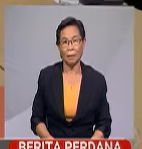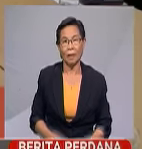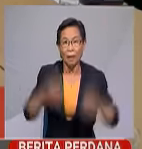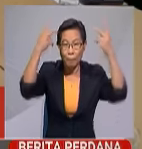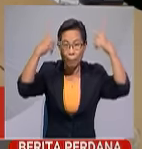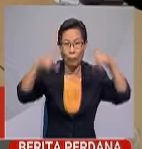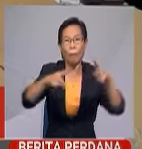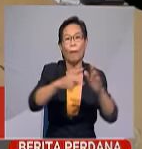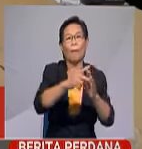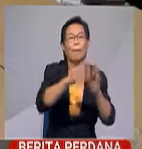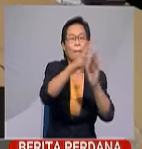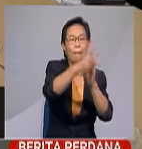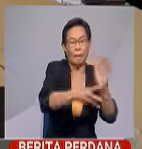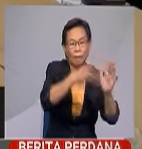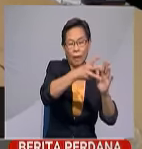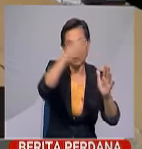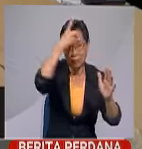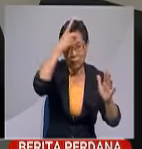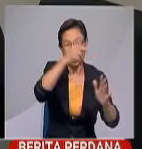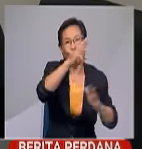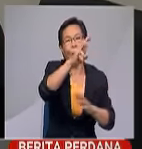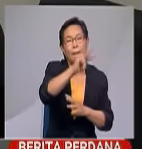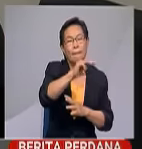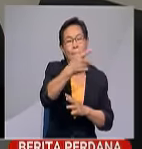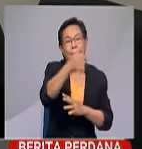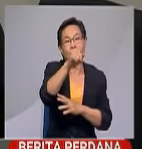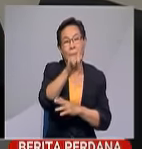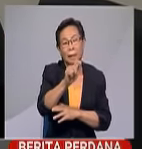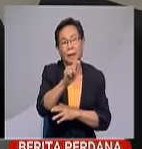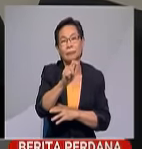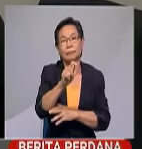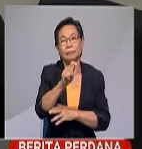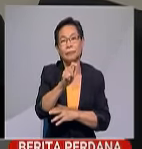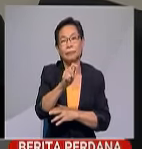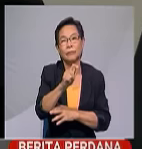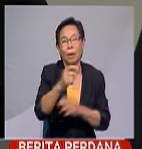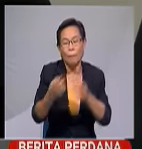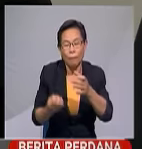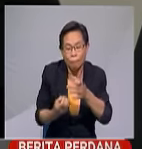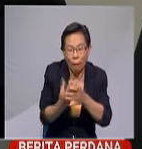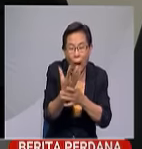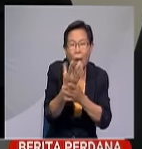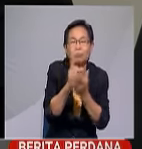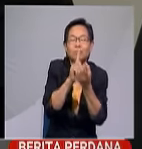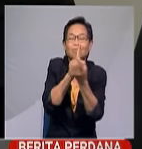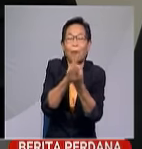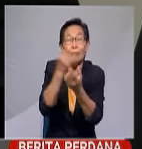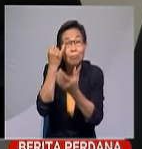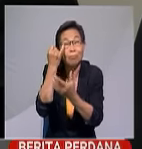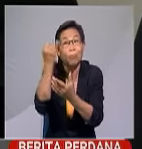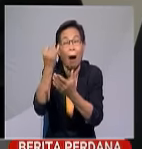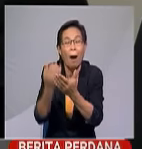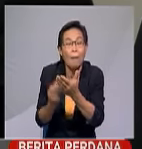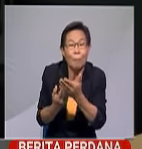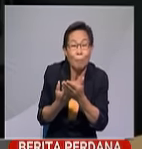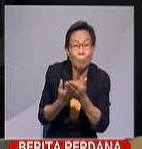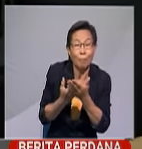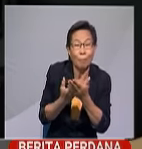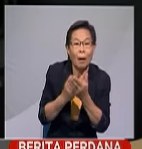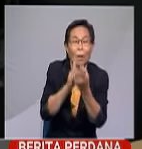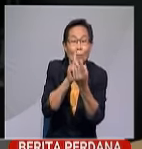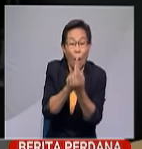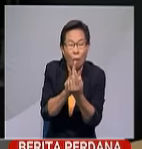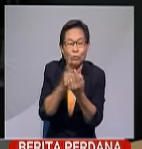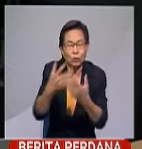Presiden Majlis Paralimpik Malaysia, Dato' Sri Megat D. Syahriman Zaharuddin yang mencetuskan pertemuan itu berkata, hasil kesepakatan itu